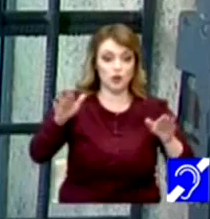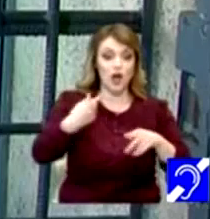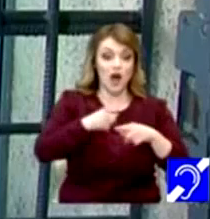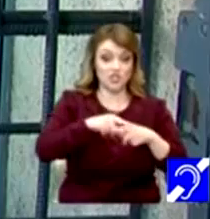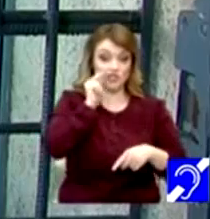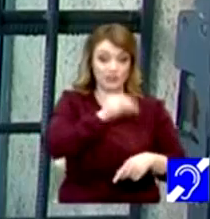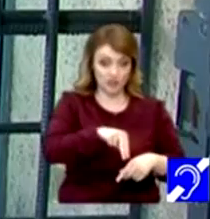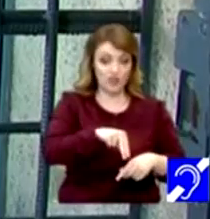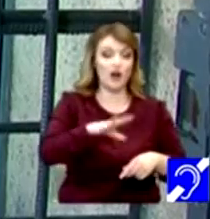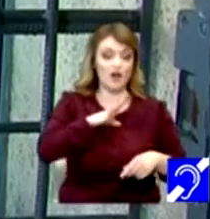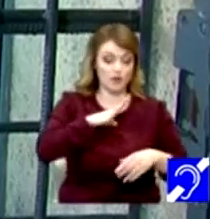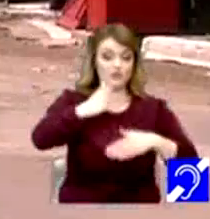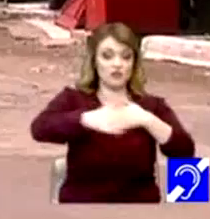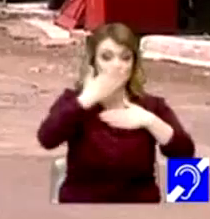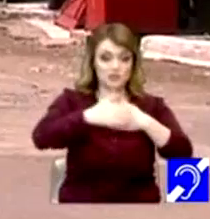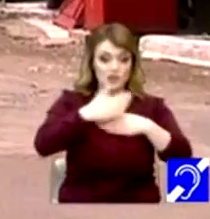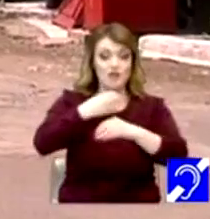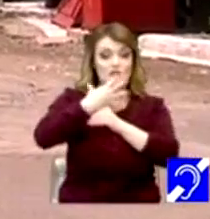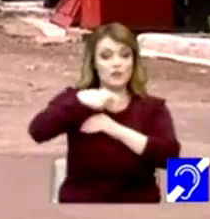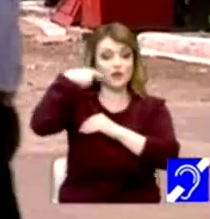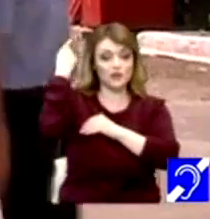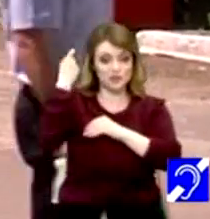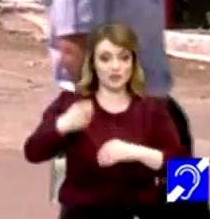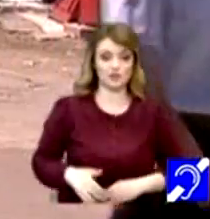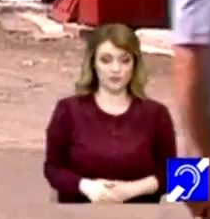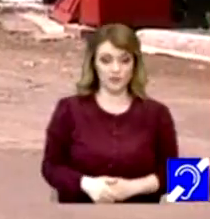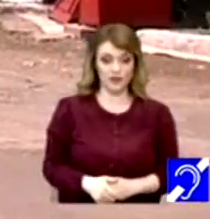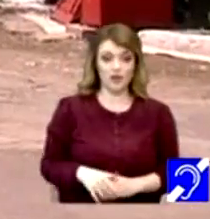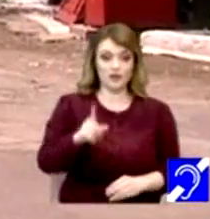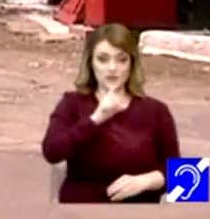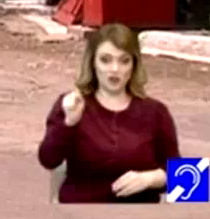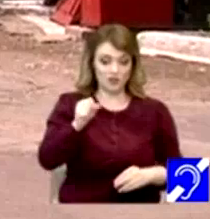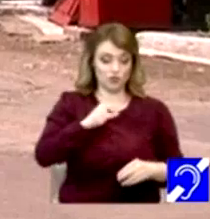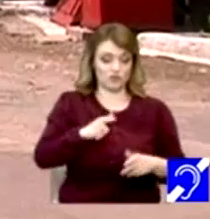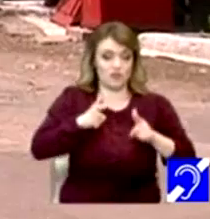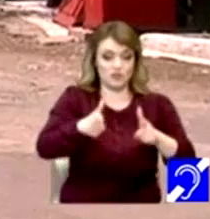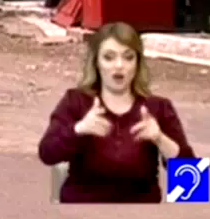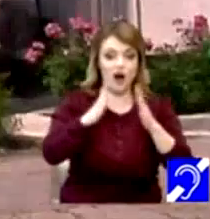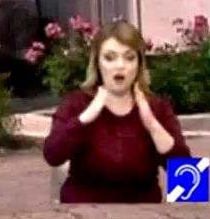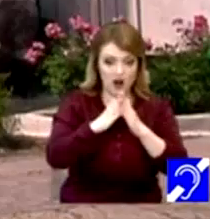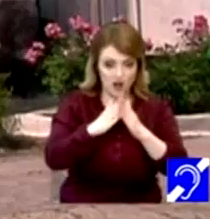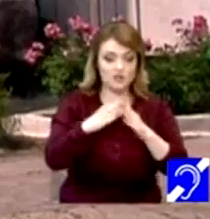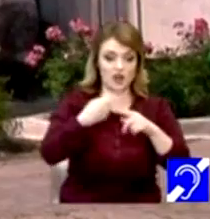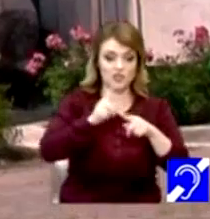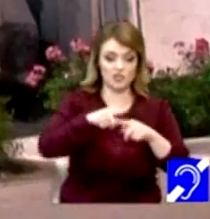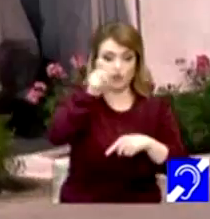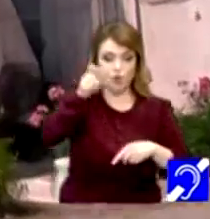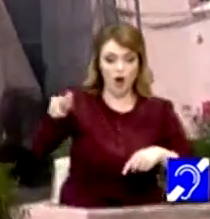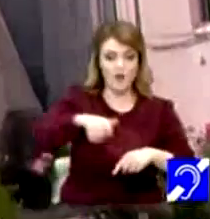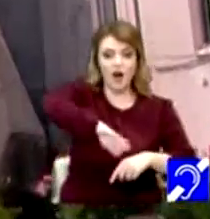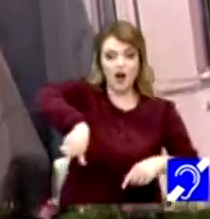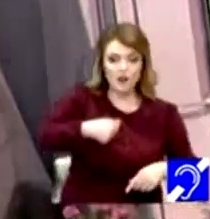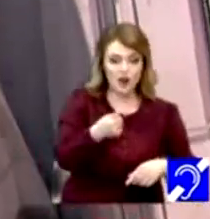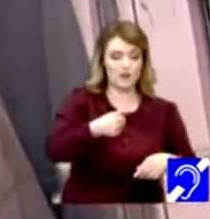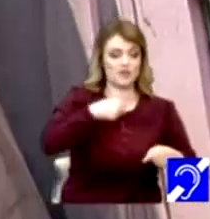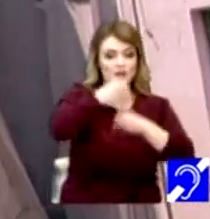învinuitul Andrei Samoni a fost condamnat la 15 ani de detenție pentru pătrundere abuzivă în locuința victimelor, răpire și acte